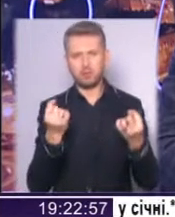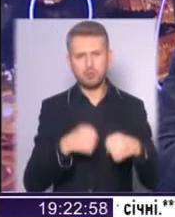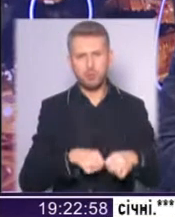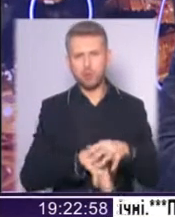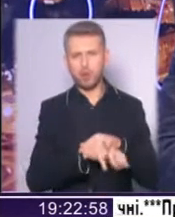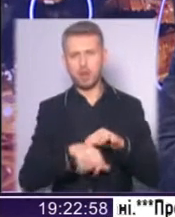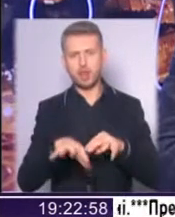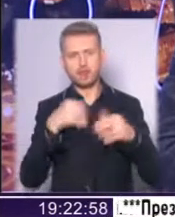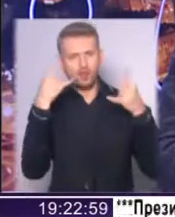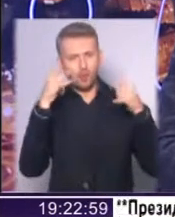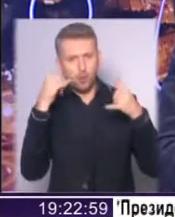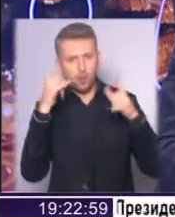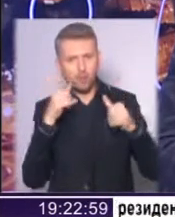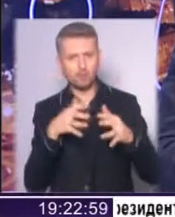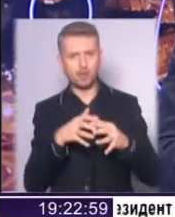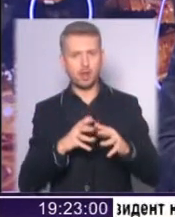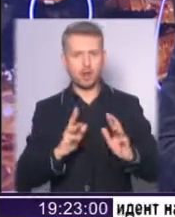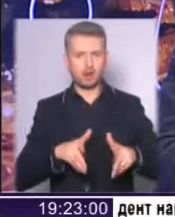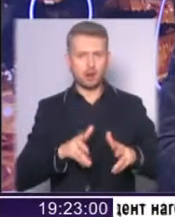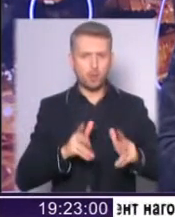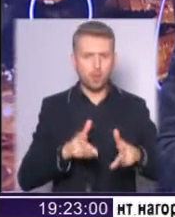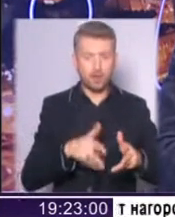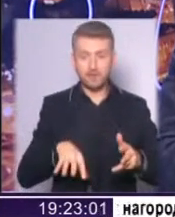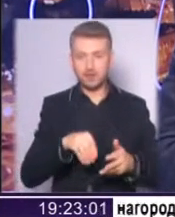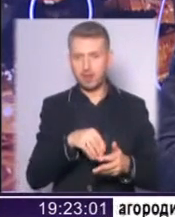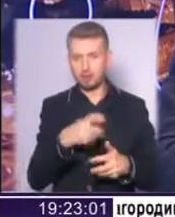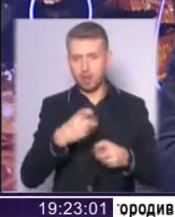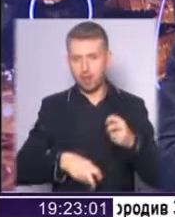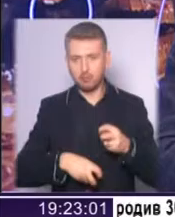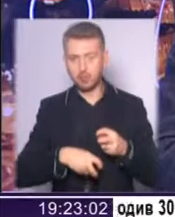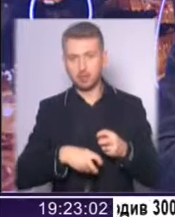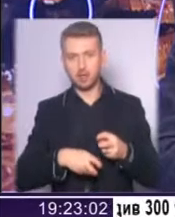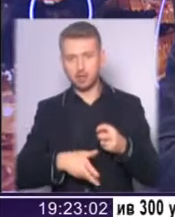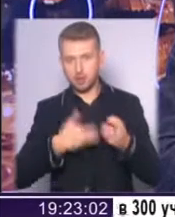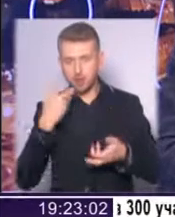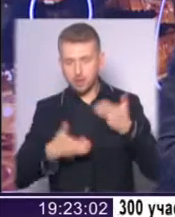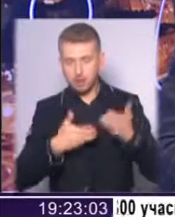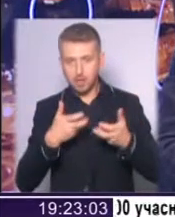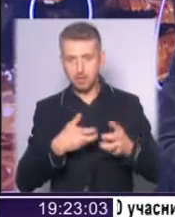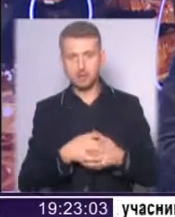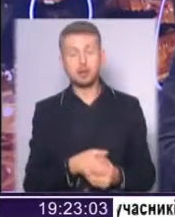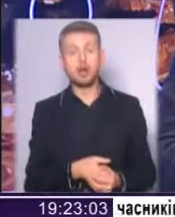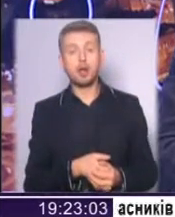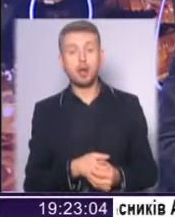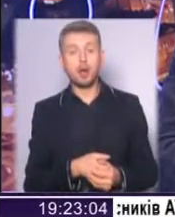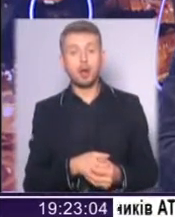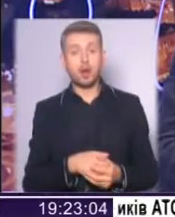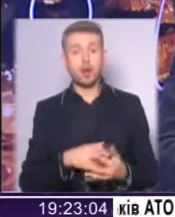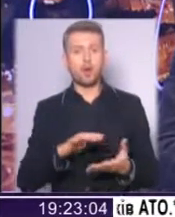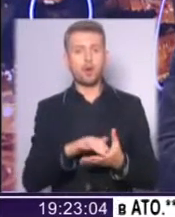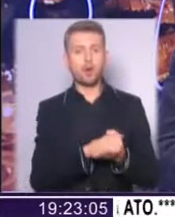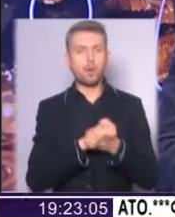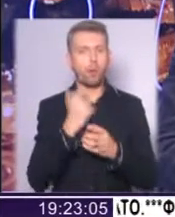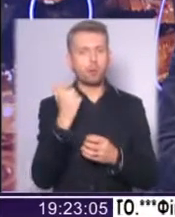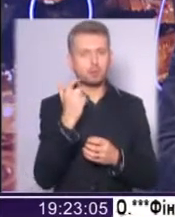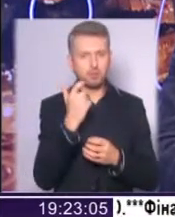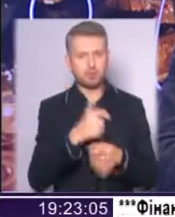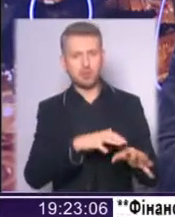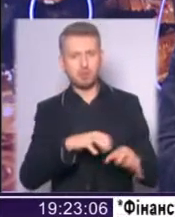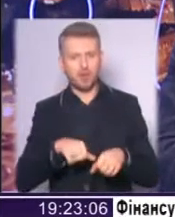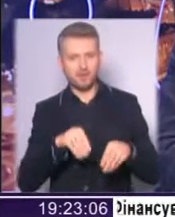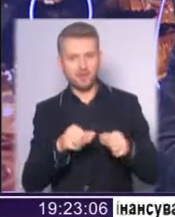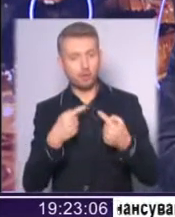корови, комбайни і трактори теж поламані, вже розібрані. Колгосп забрав землю, інший колгосп забрав. Ну, і